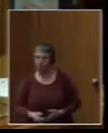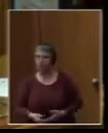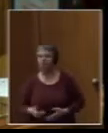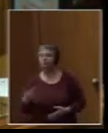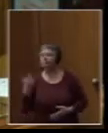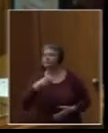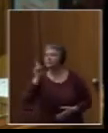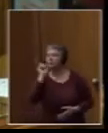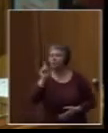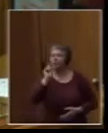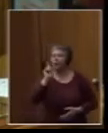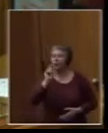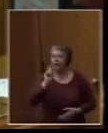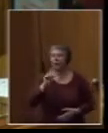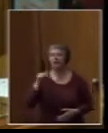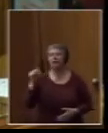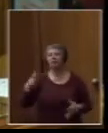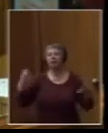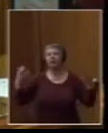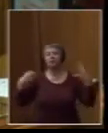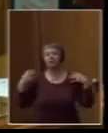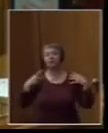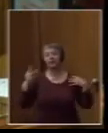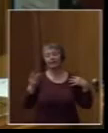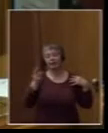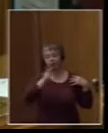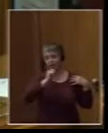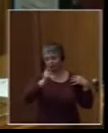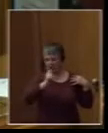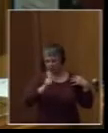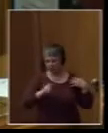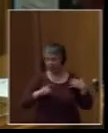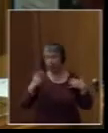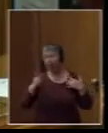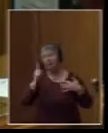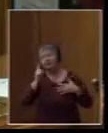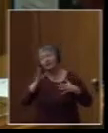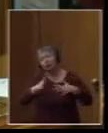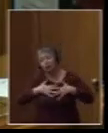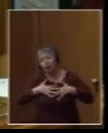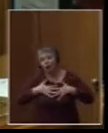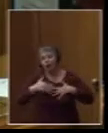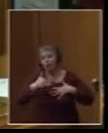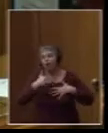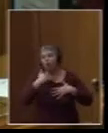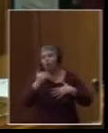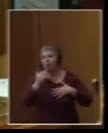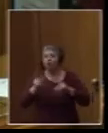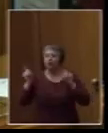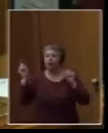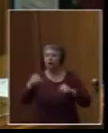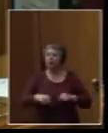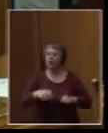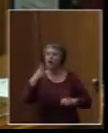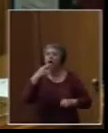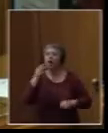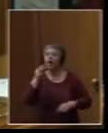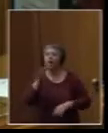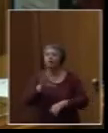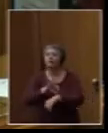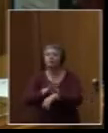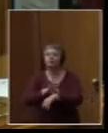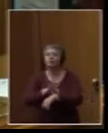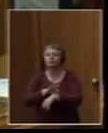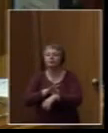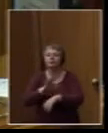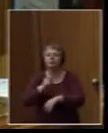Κοινωνικής Πολιτικής κυρία Θανοπούλου Κατερίνα καλημερίζει όλους και όλες και ζητάει συγγνώμη διότι λόγω εκτάκτου προβλήματος υγείας, να του ιείωσης που σας